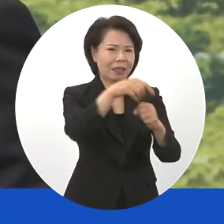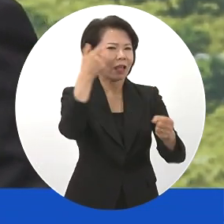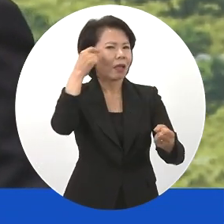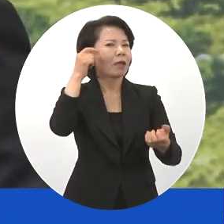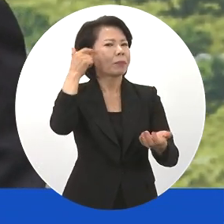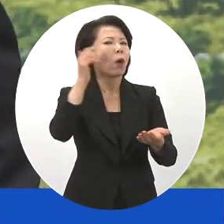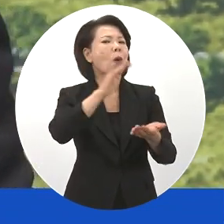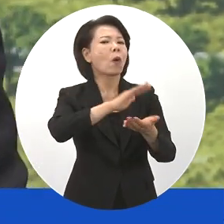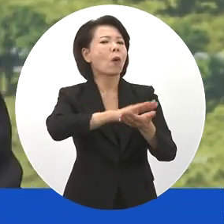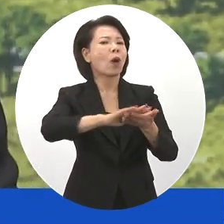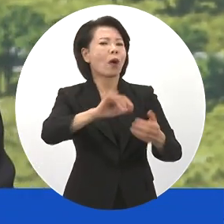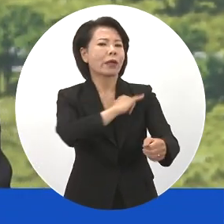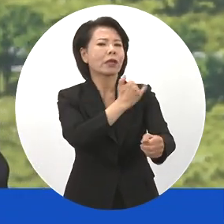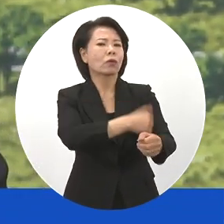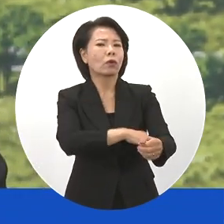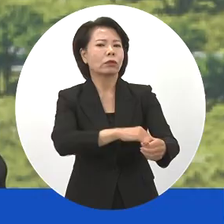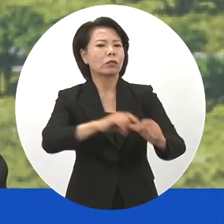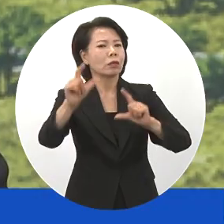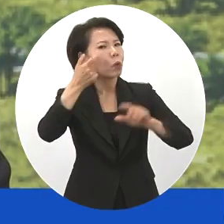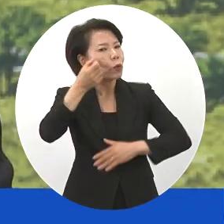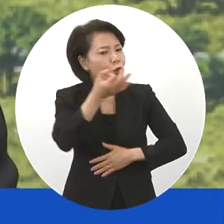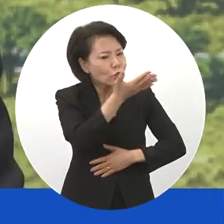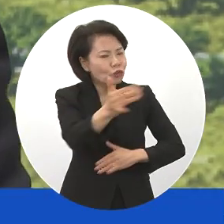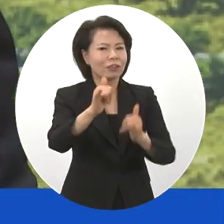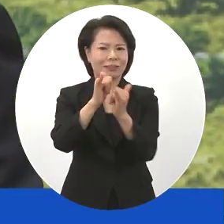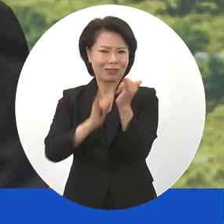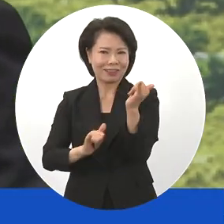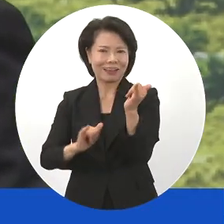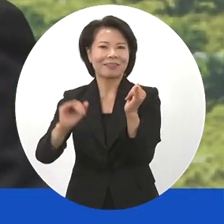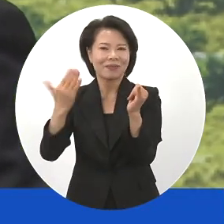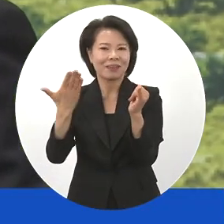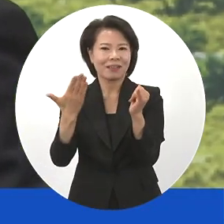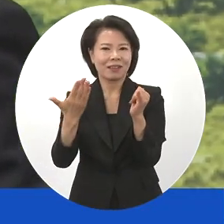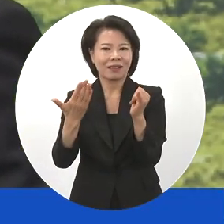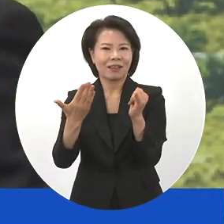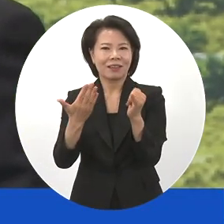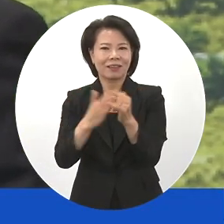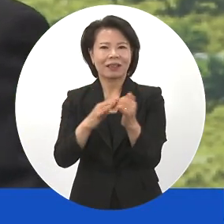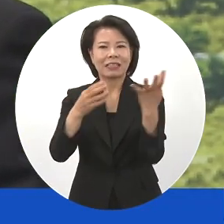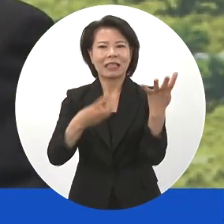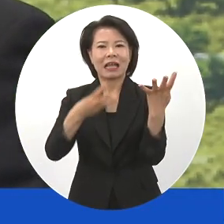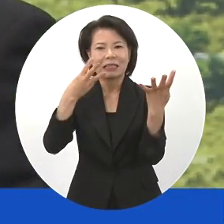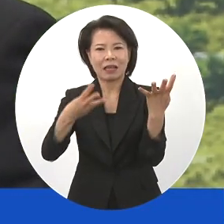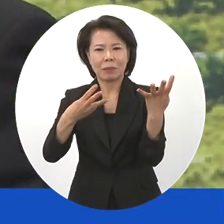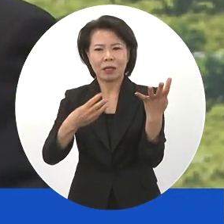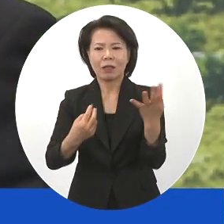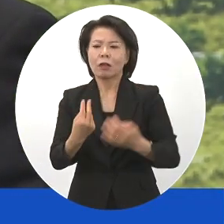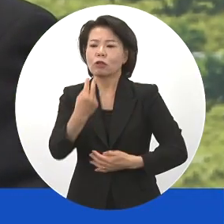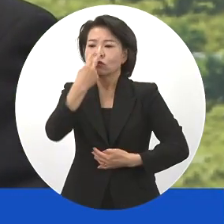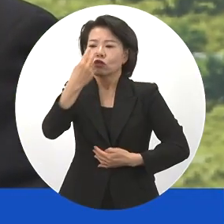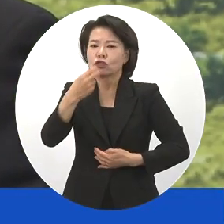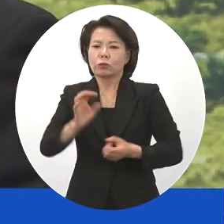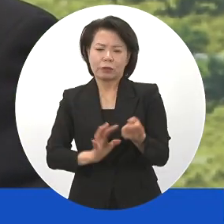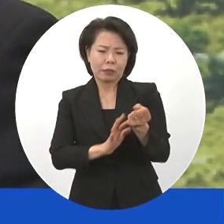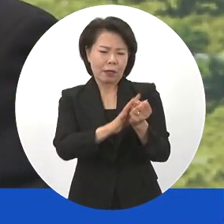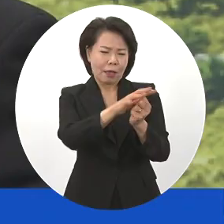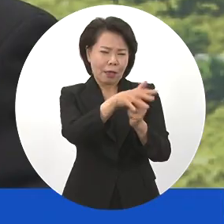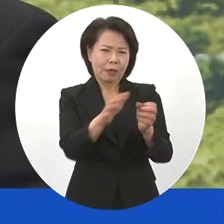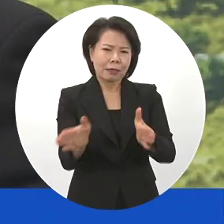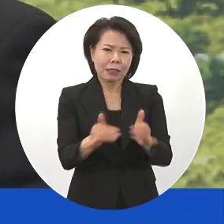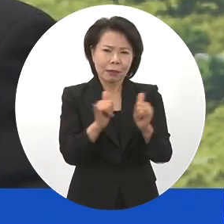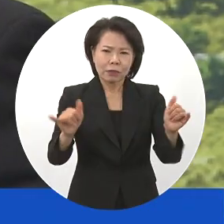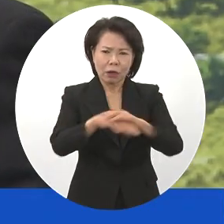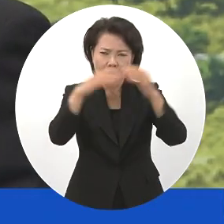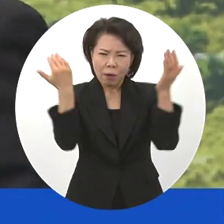세계 평화와 인권을 상징할 수 있는 역사로 4.3의 숨결을 세계